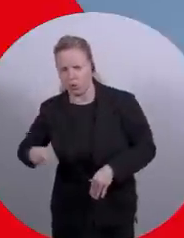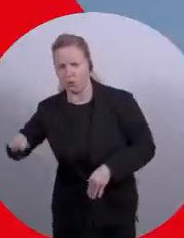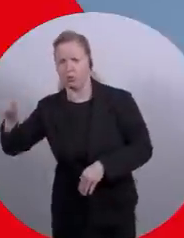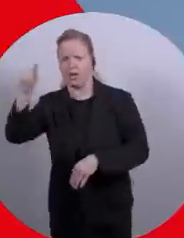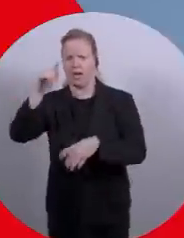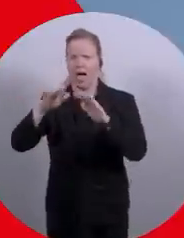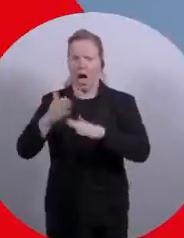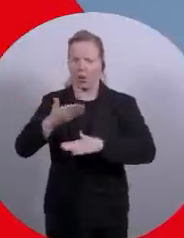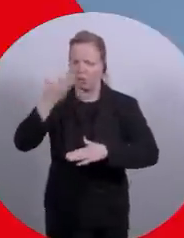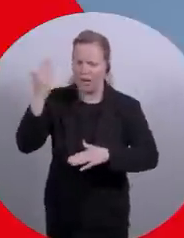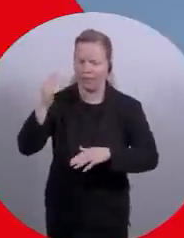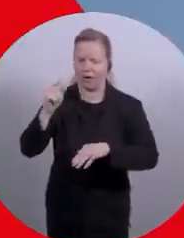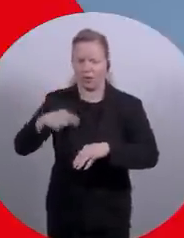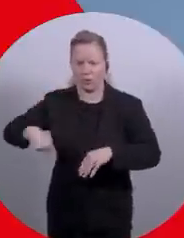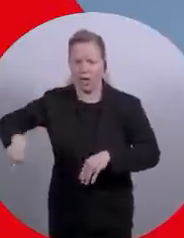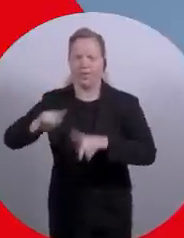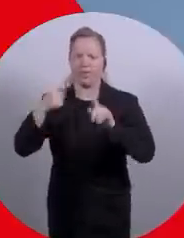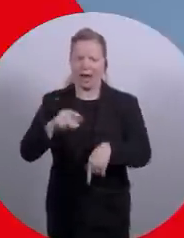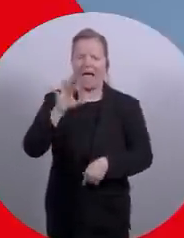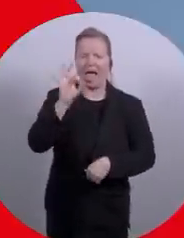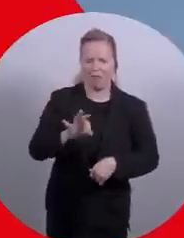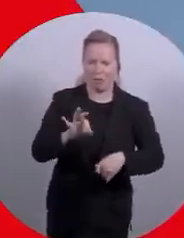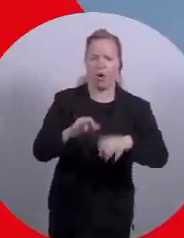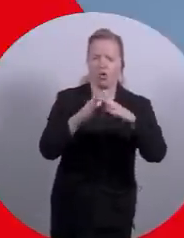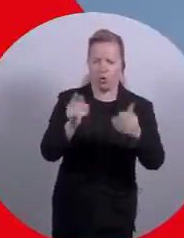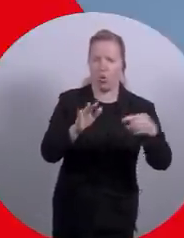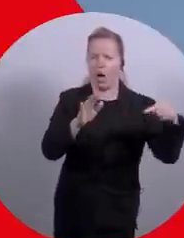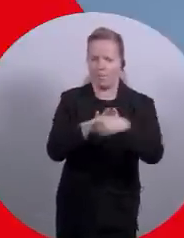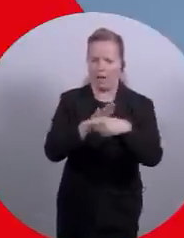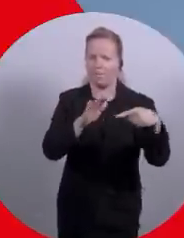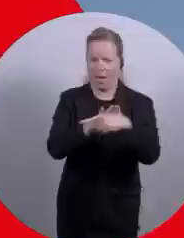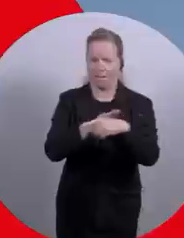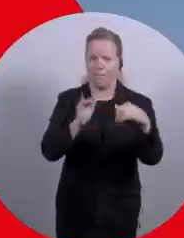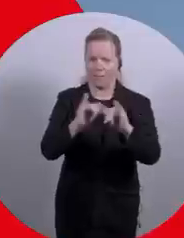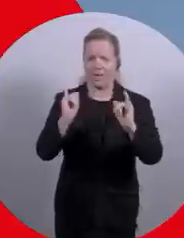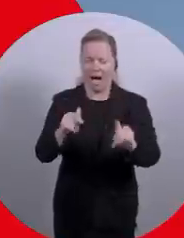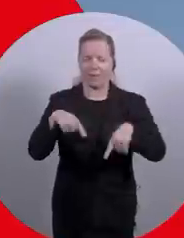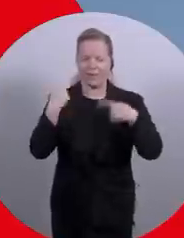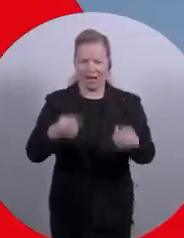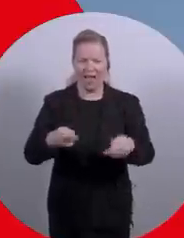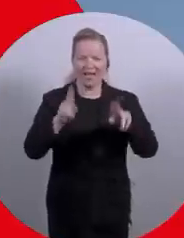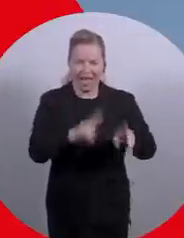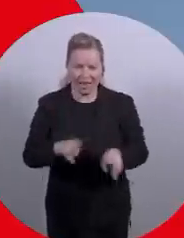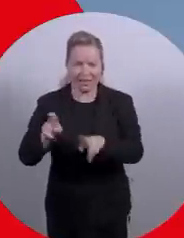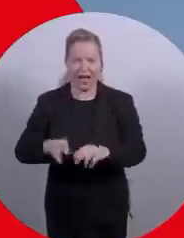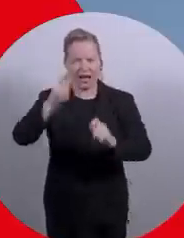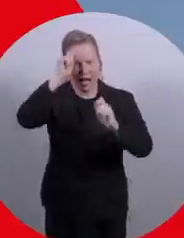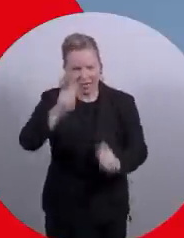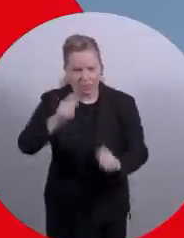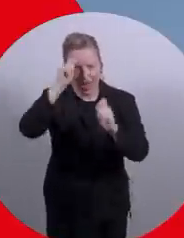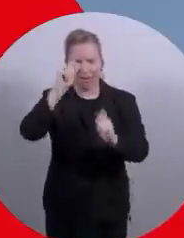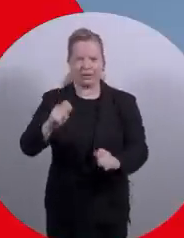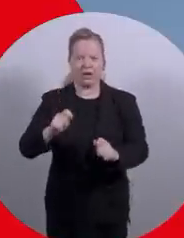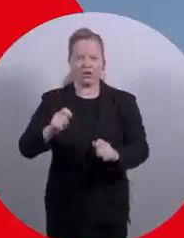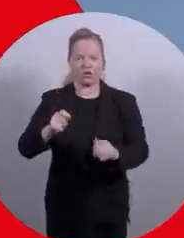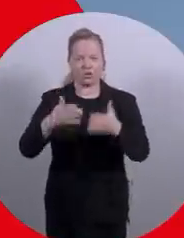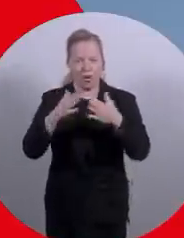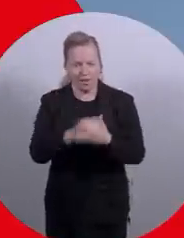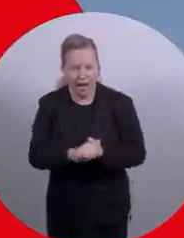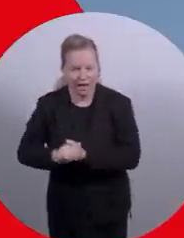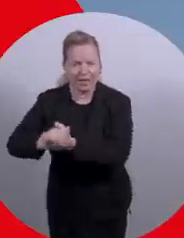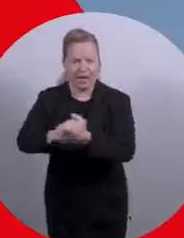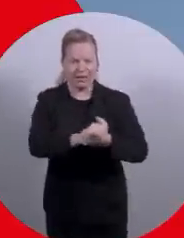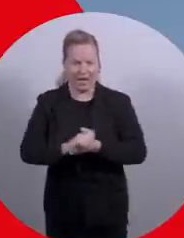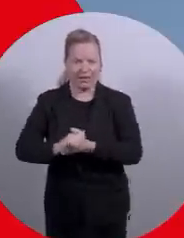reden dann schießt die FPÖ die Tore reden wir allerdings über Gerechtigkeit über Respekt und Solidarität liebe Genossinnen genossen dann